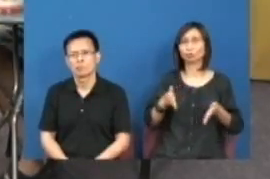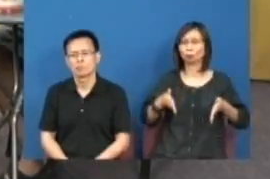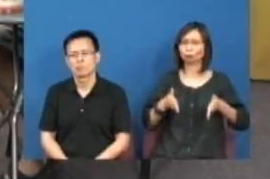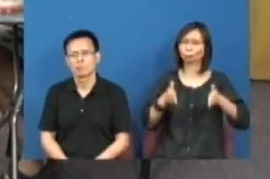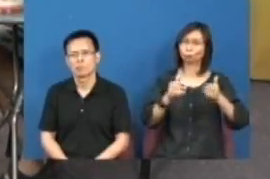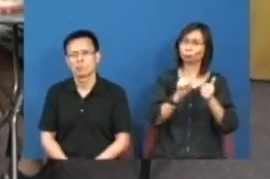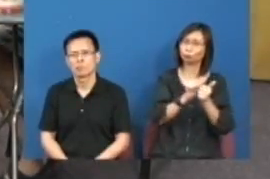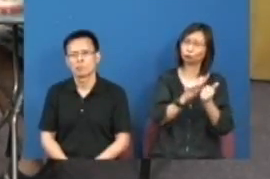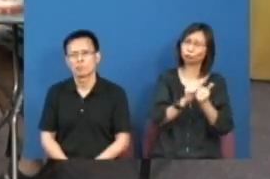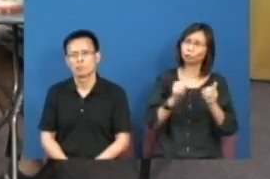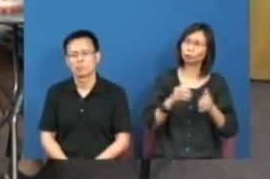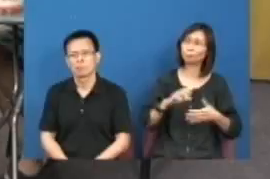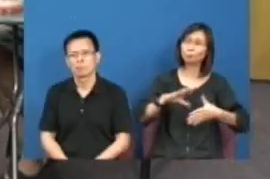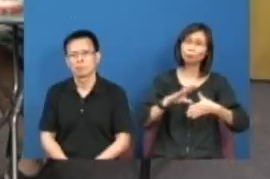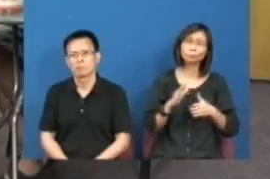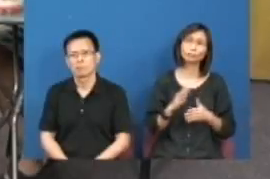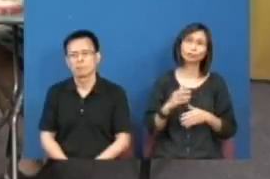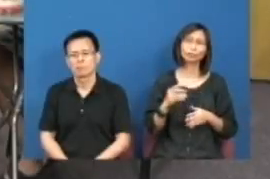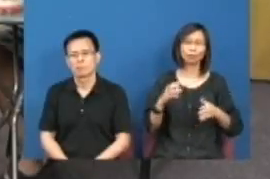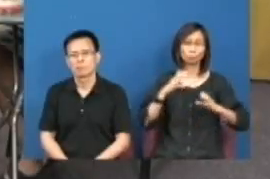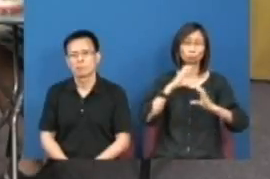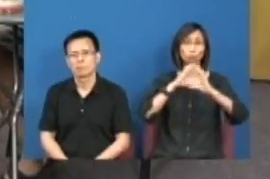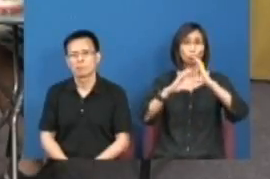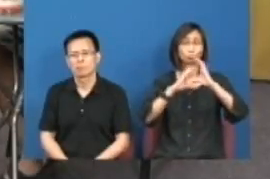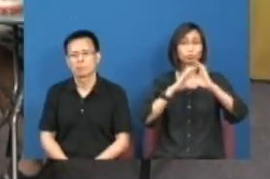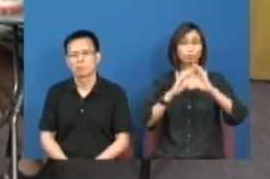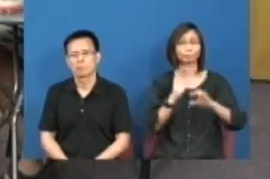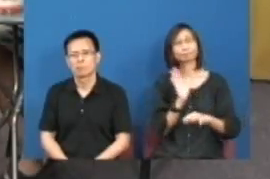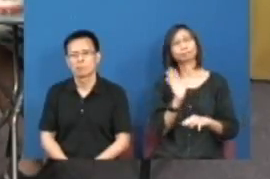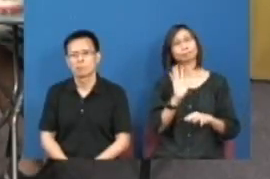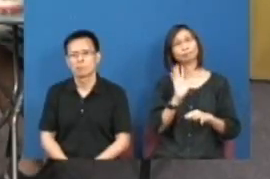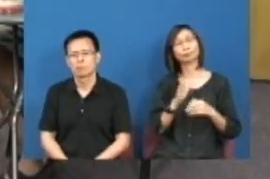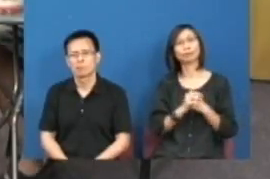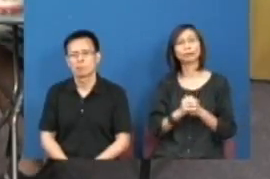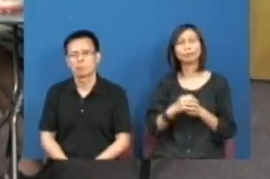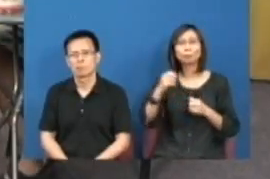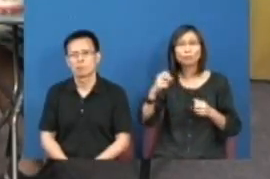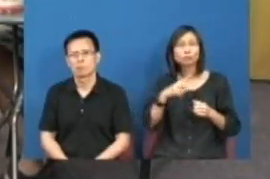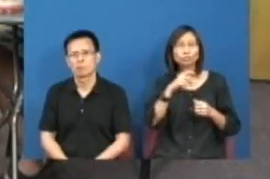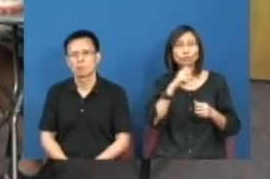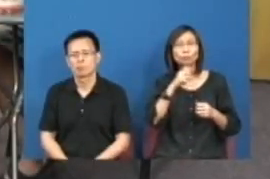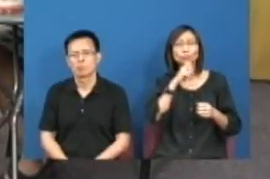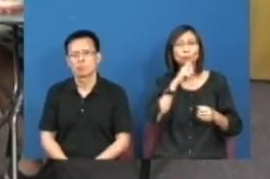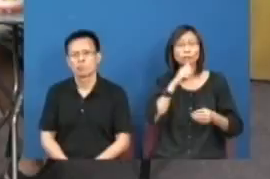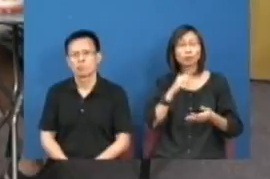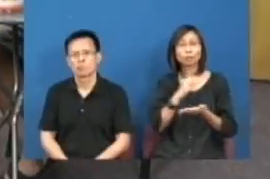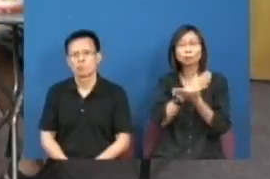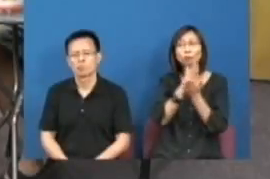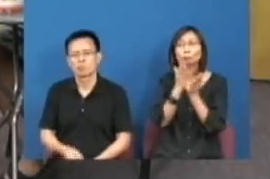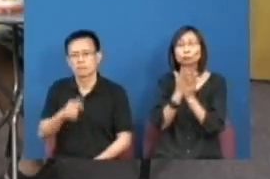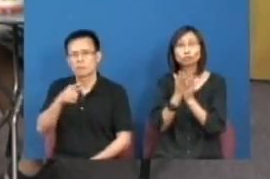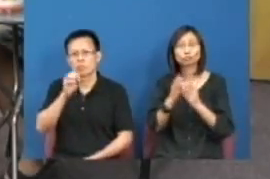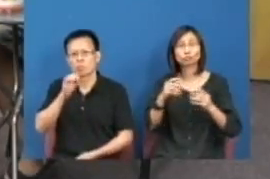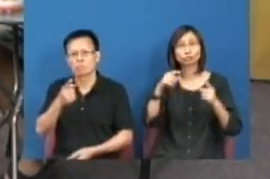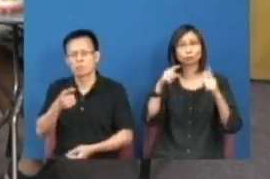就係話我哋唔係只睇得過程，而過程裏邊唔同參與者本身嘅價值觀啊，對政治嘅睇法。 唔係路徑